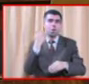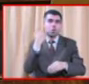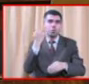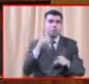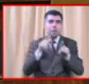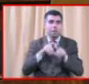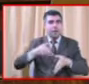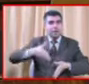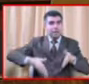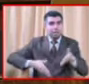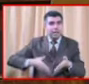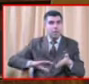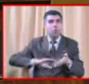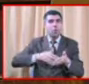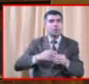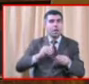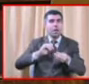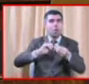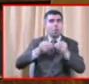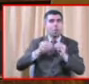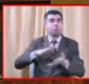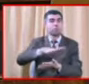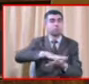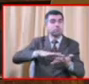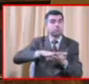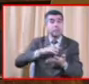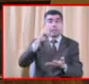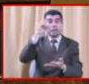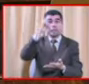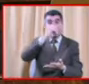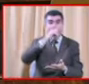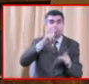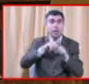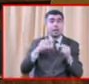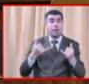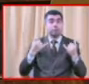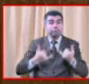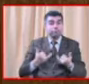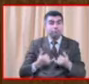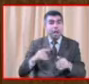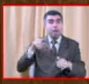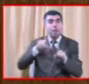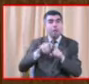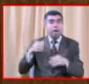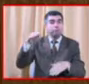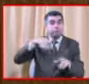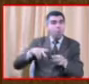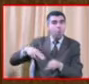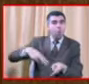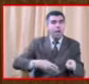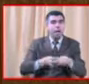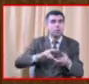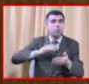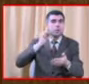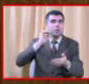البنى التحتية التي أتلفت وجعلتنا إلى حدود الساعة عاجزين عن إغاثة المنكوبين والمتضررين في